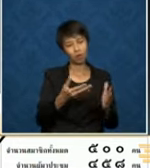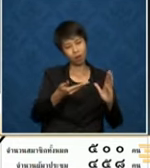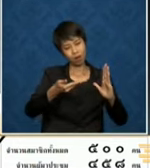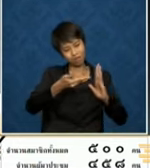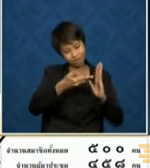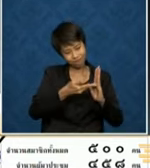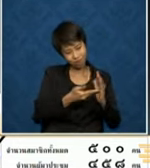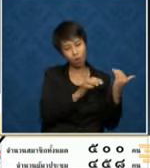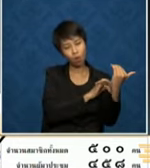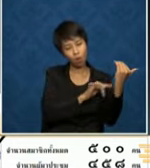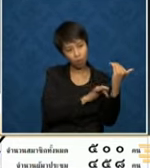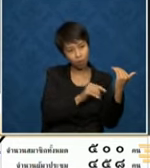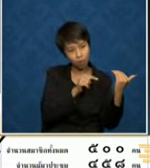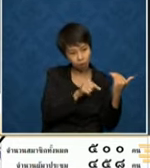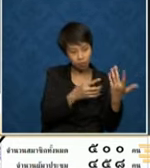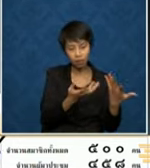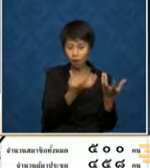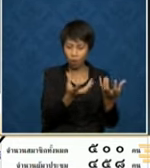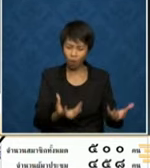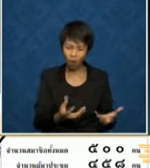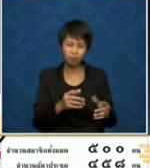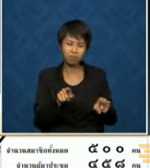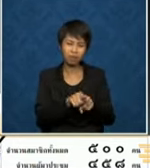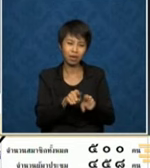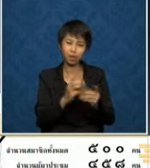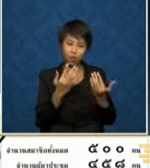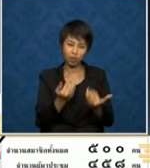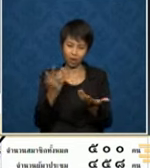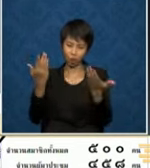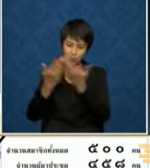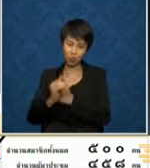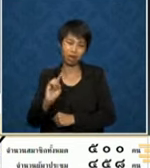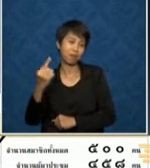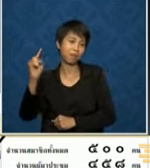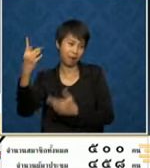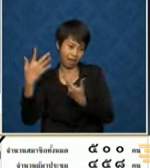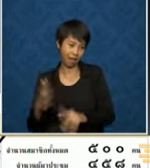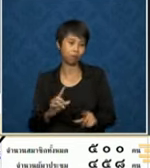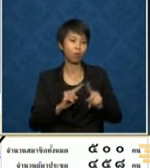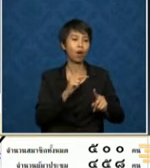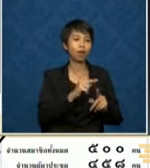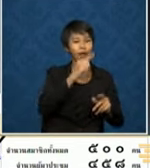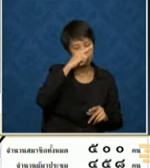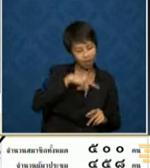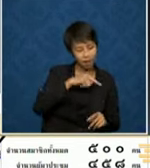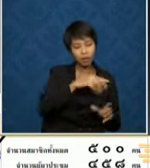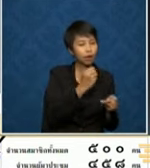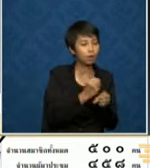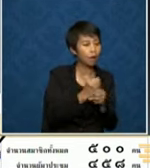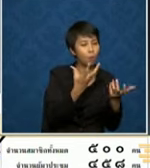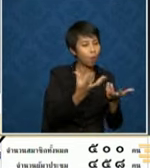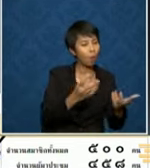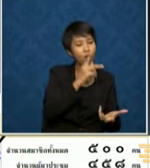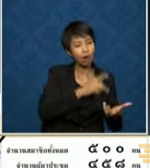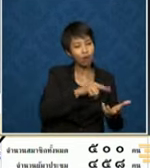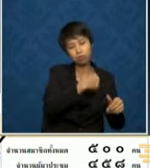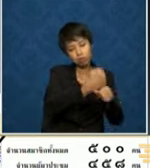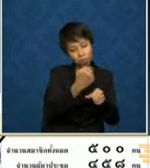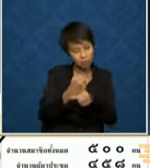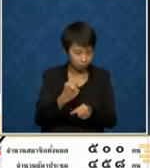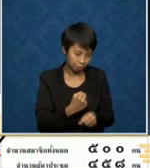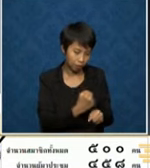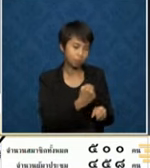ผลิตภัณฑ์เปโตรเคมีต่างๆที่กำลังจะต้องถูกลดความสำคัญลงไปเนื่องมาจากเทรนด์กระแสของการที่เศ